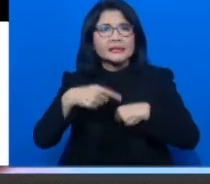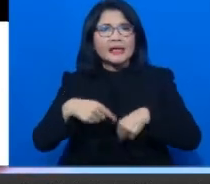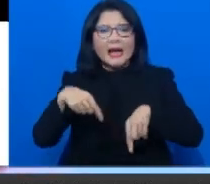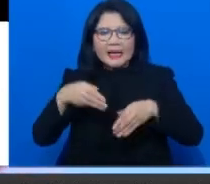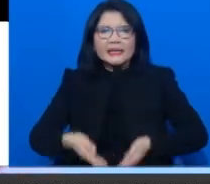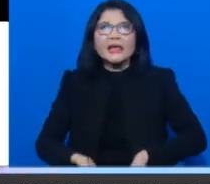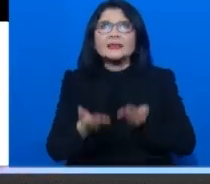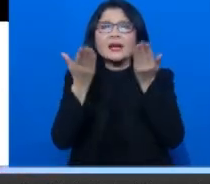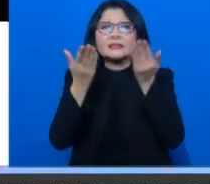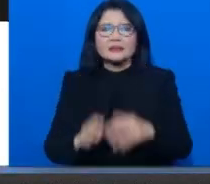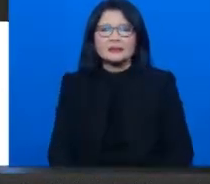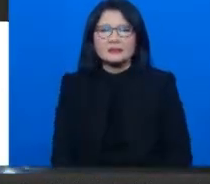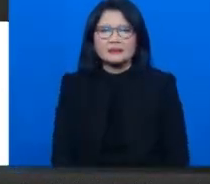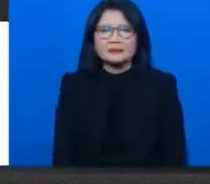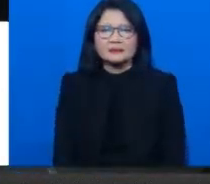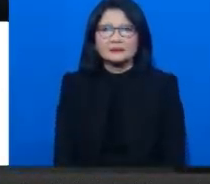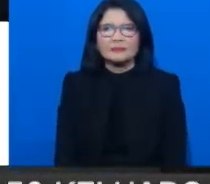Takdir.